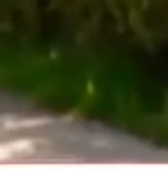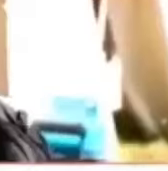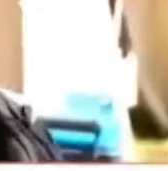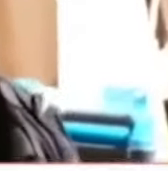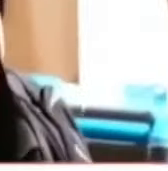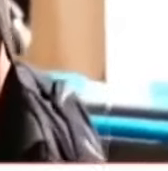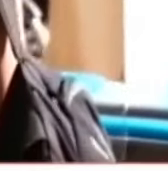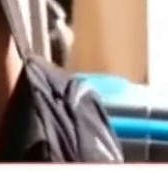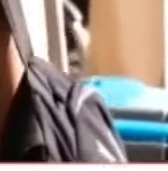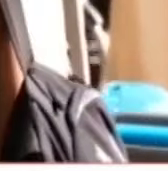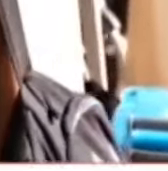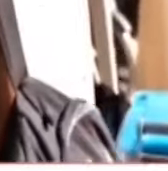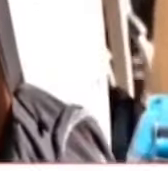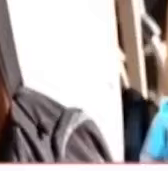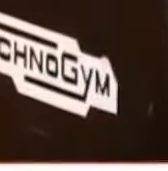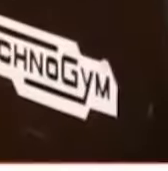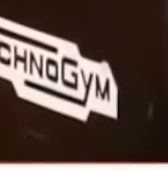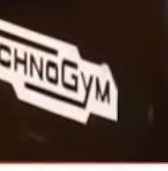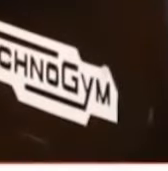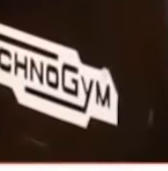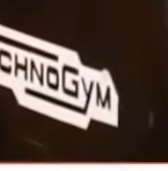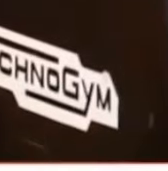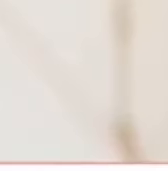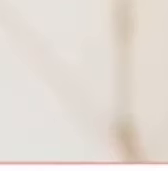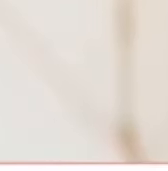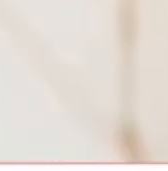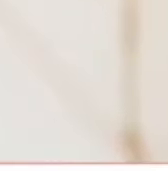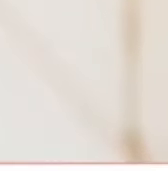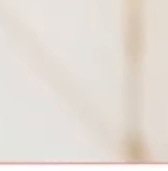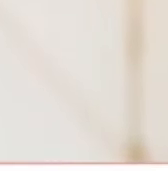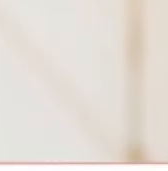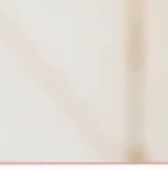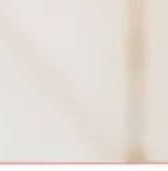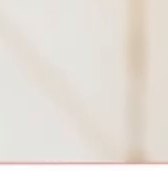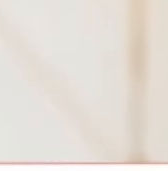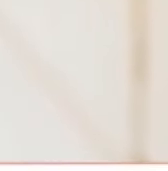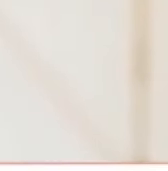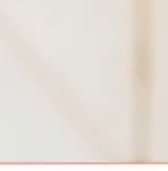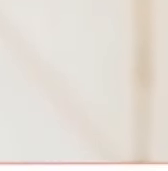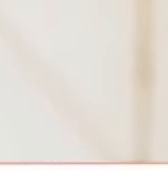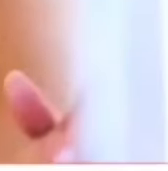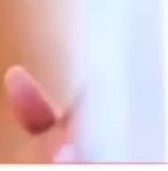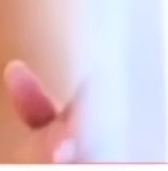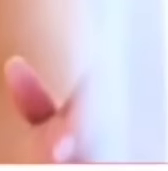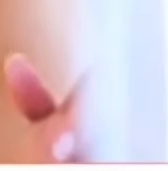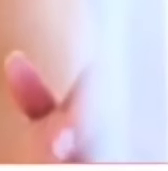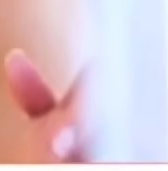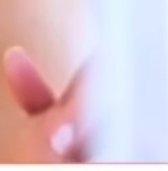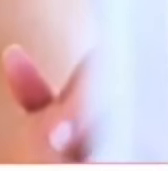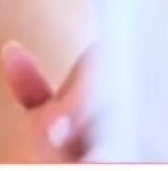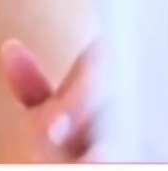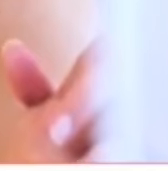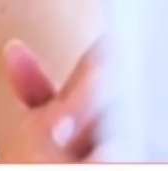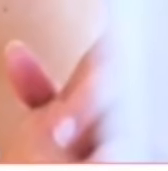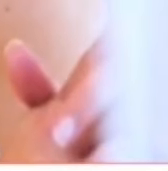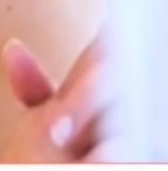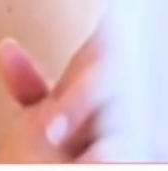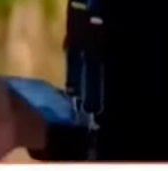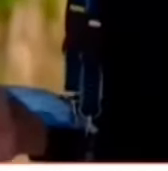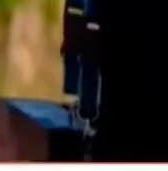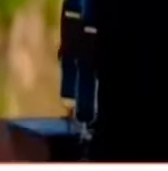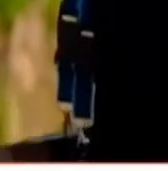ng'ezaasooka yazeetabamu mu mwaka gwa 2021 mu kibuga Tokyo ekya Japan. Kathleen era ye munnayuganda